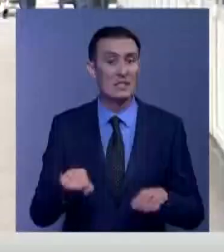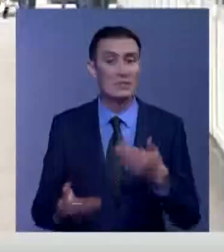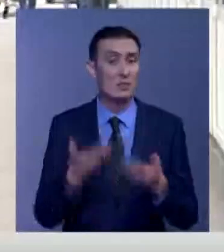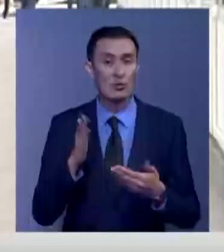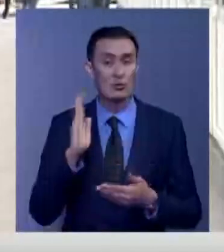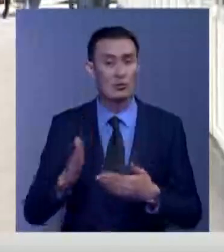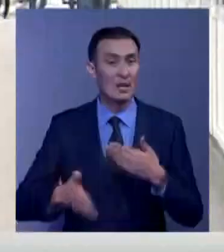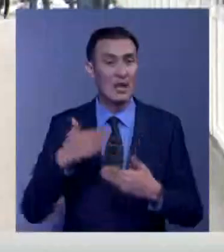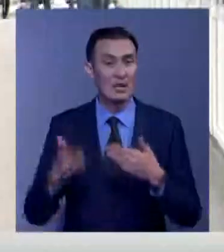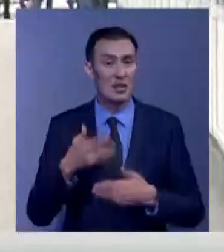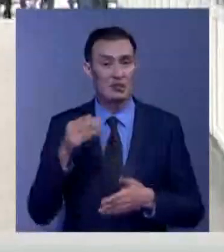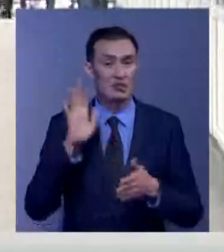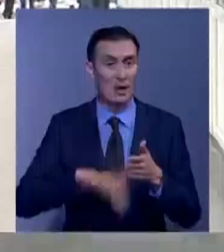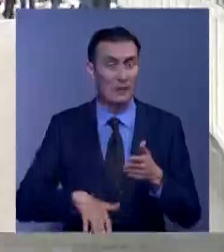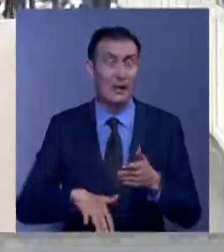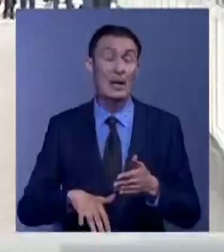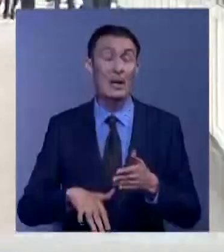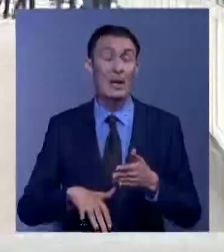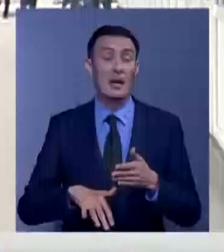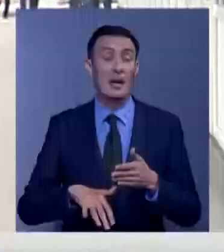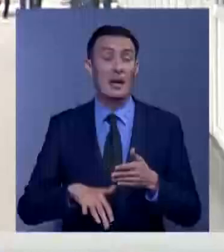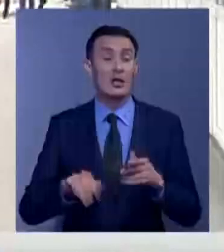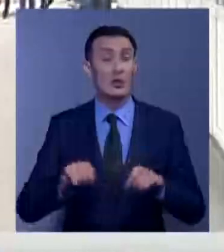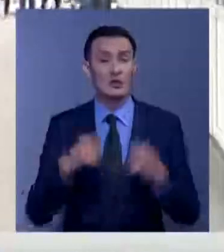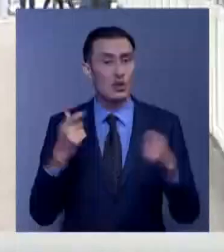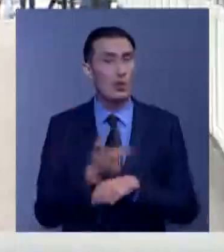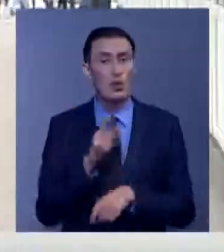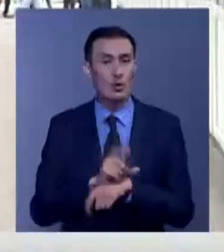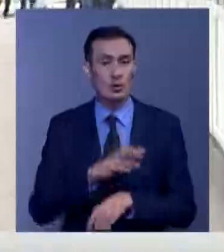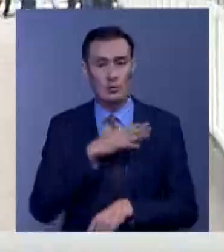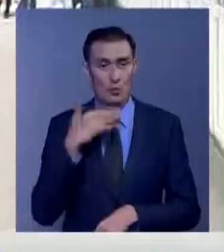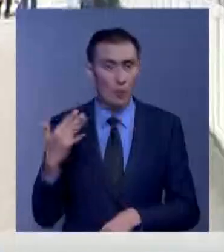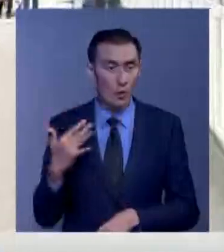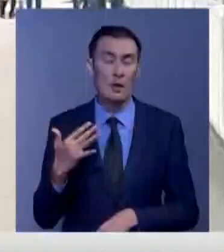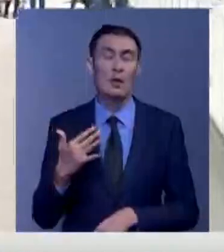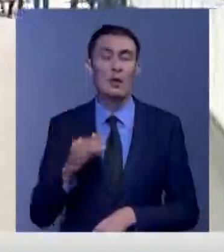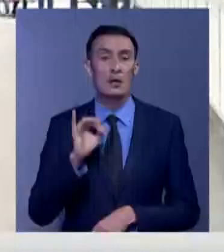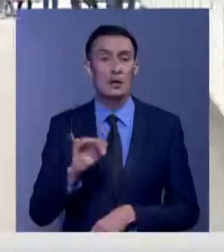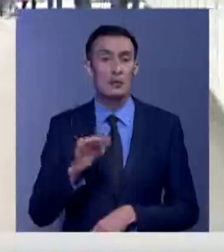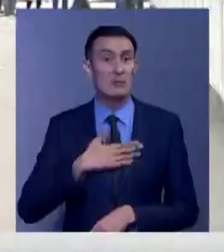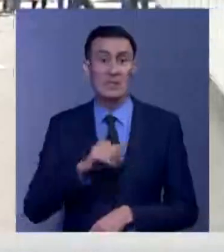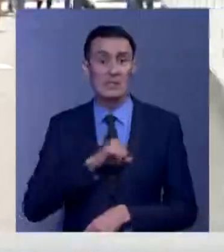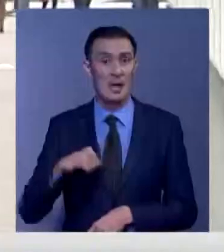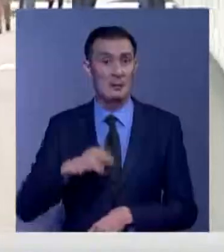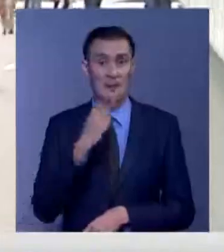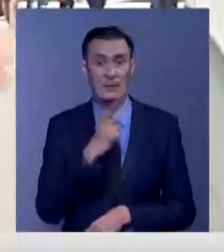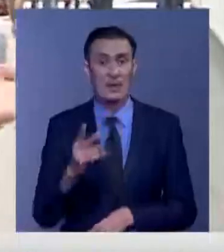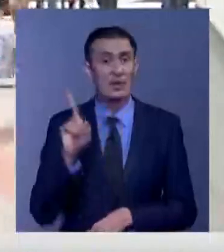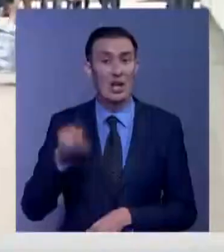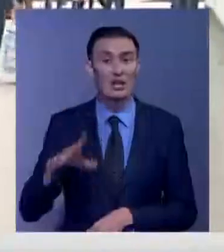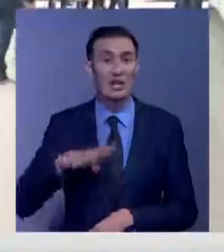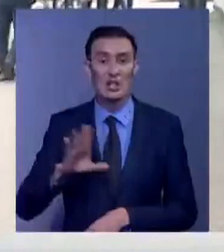наказания. Я хочу отметить, что нарушений очень много, и даже мы их увидели, не дожидаясь